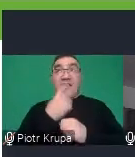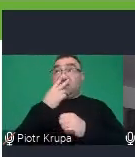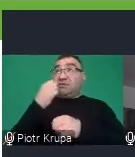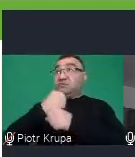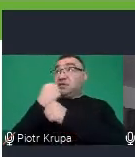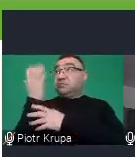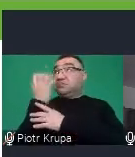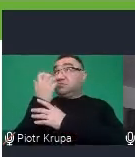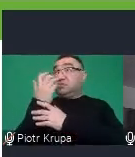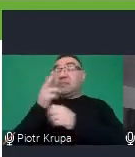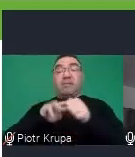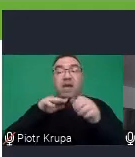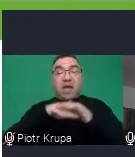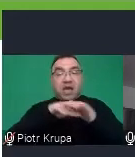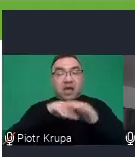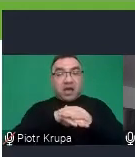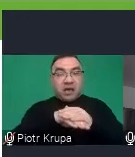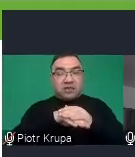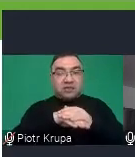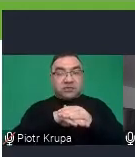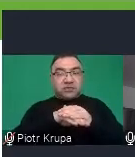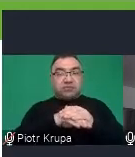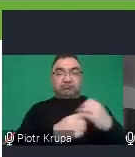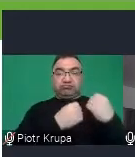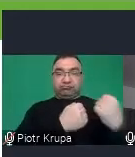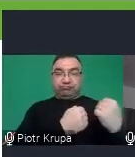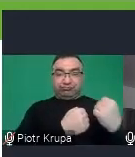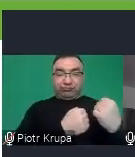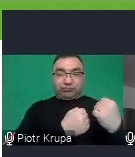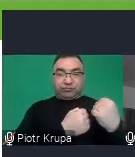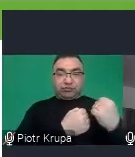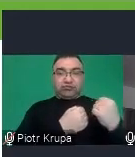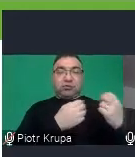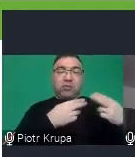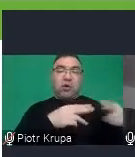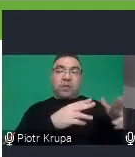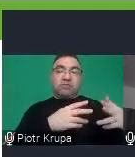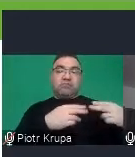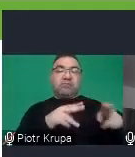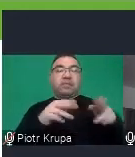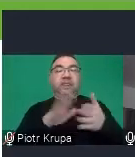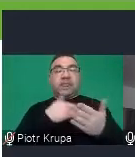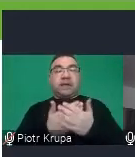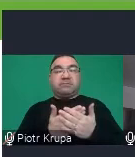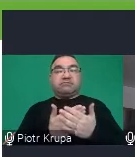słońce, magazynujemy energię cieplną w magazynach ciepła i oddajemy ją wtedy, kiedy jest